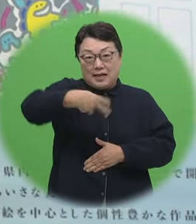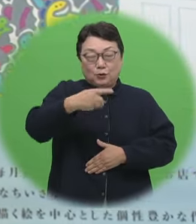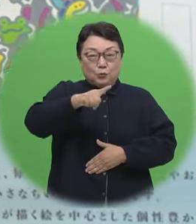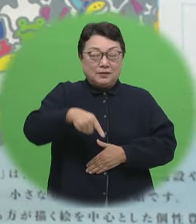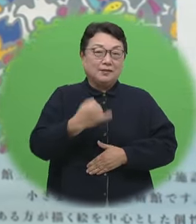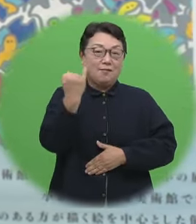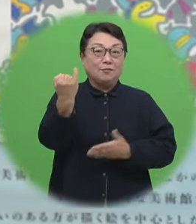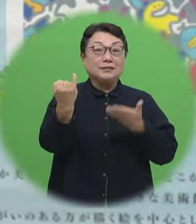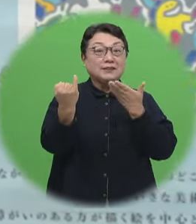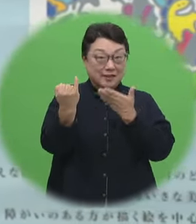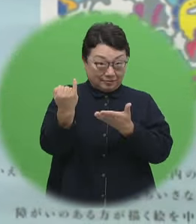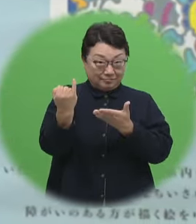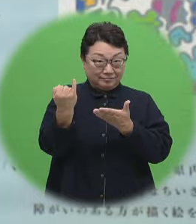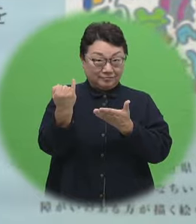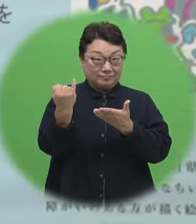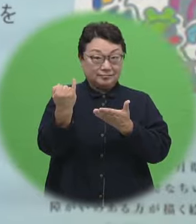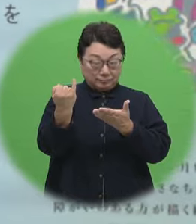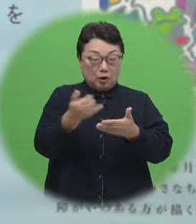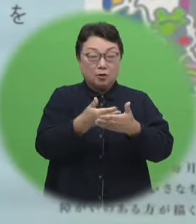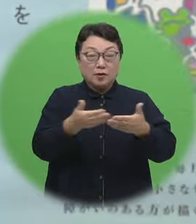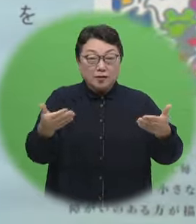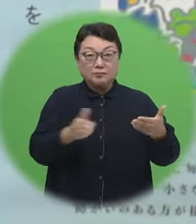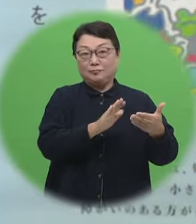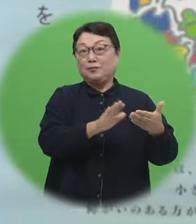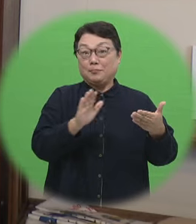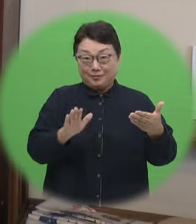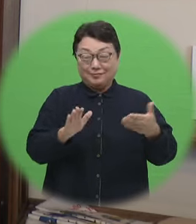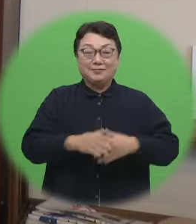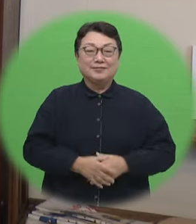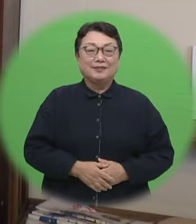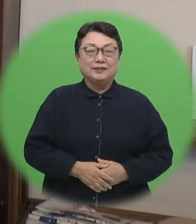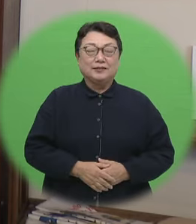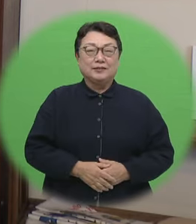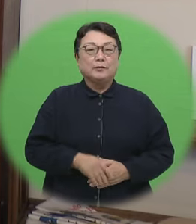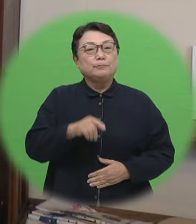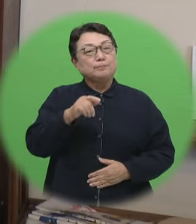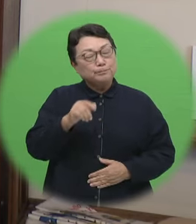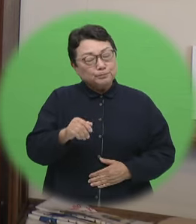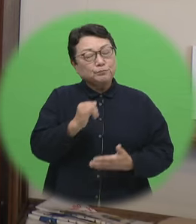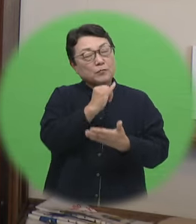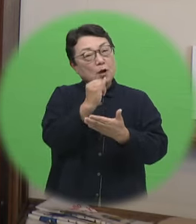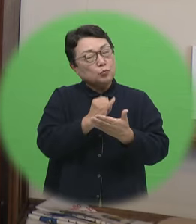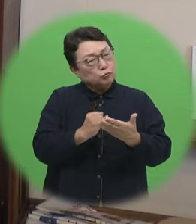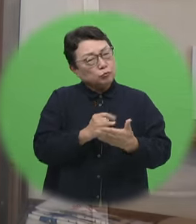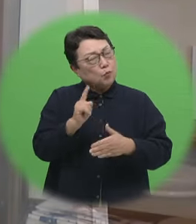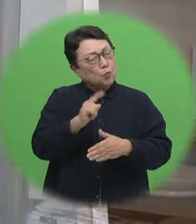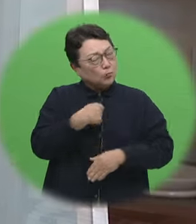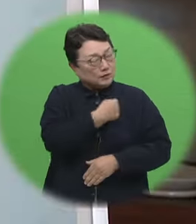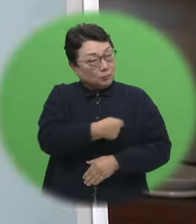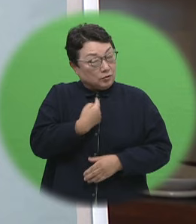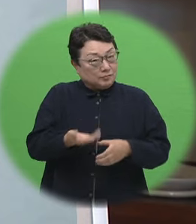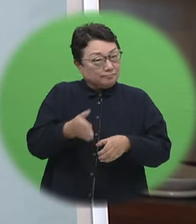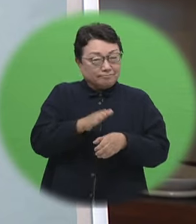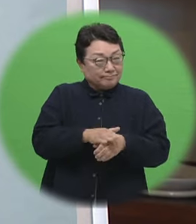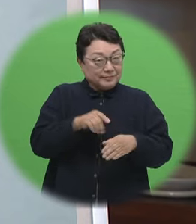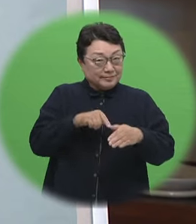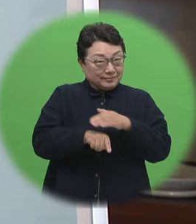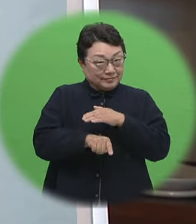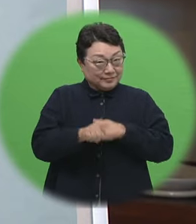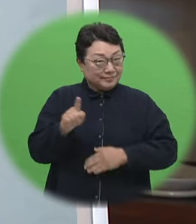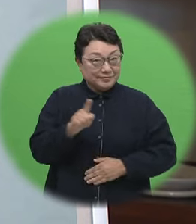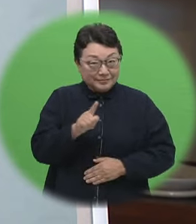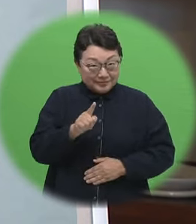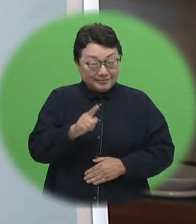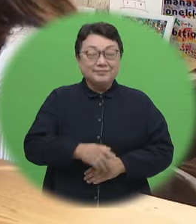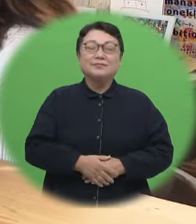野花さんも出展者の一人です。 こういう作品はなんかどういう、こう思いとかがあって描い